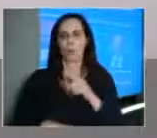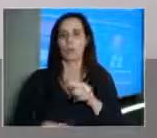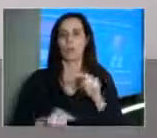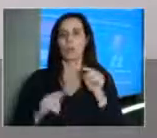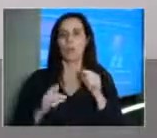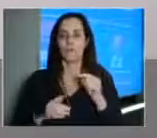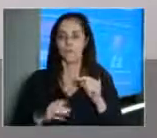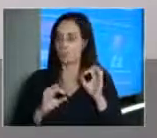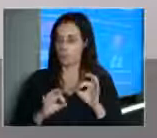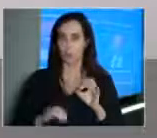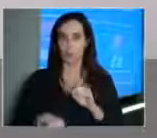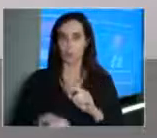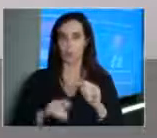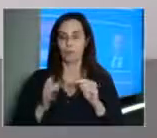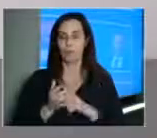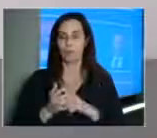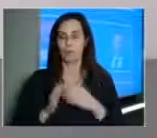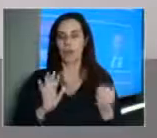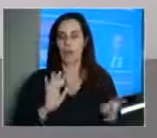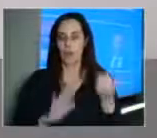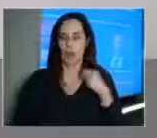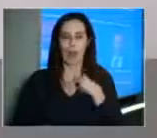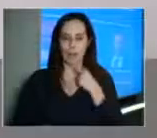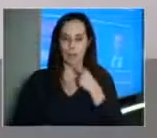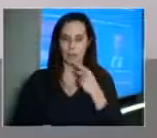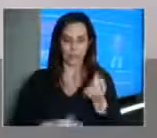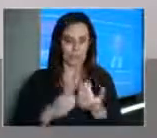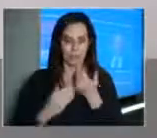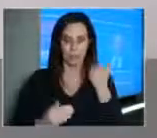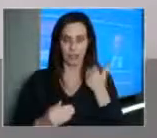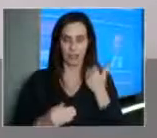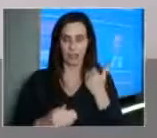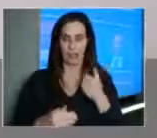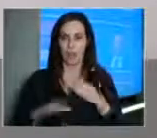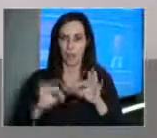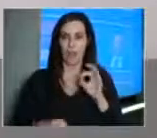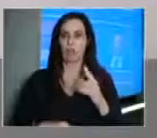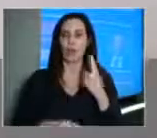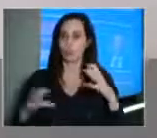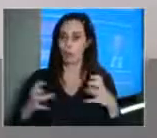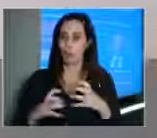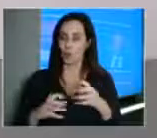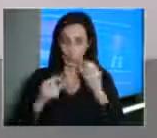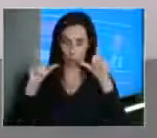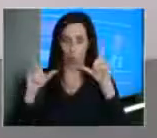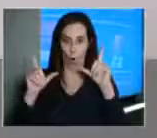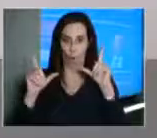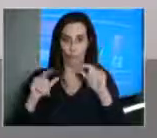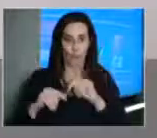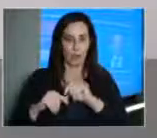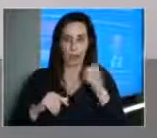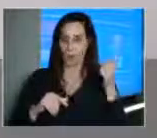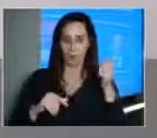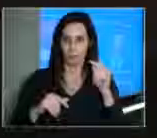והגיח מהם בדיוק בזמן בשביל לשתות להם את המנדטים רגע לפני יומיים. אחת המפלגות שהתעוררה הכי